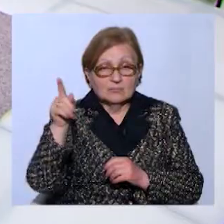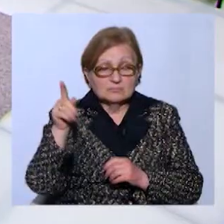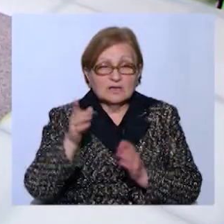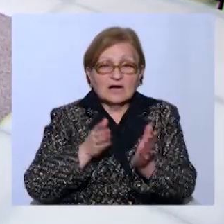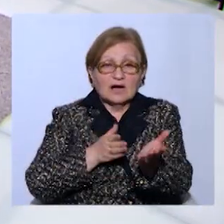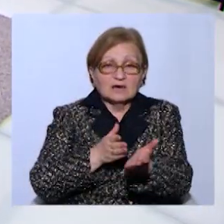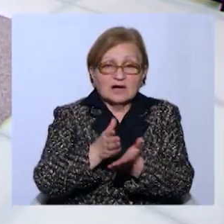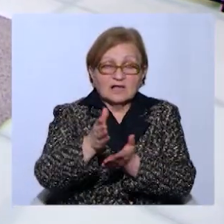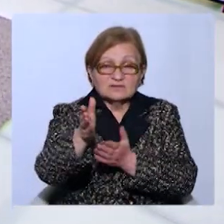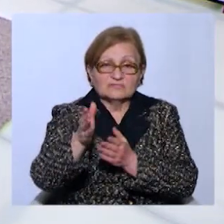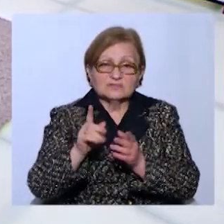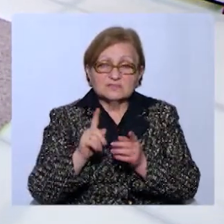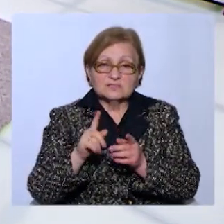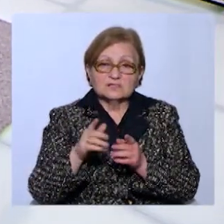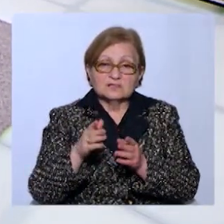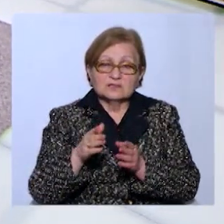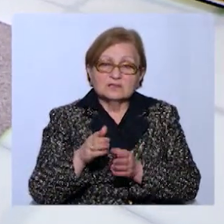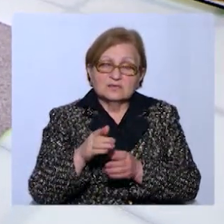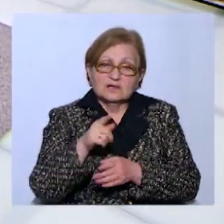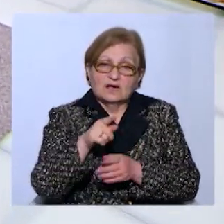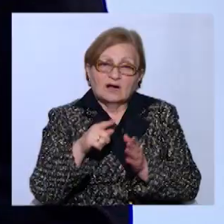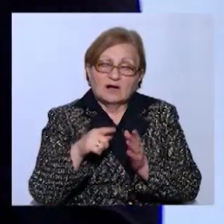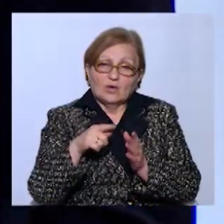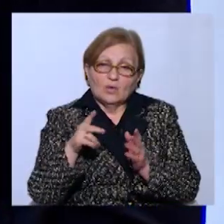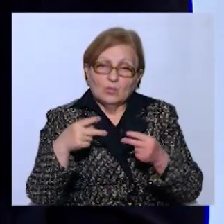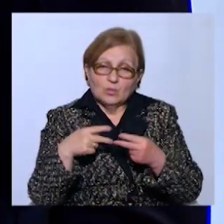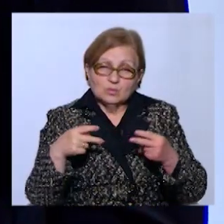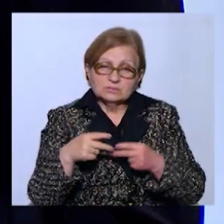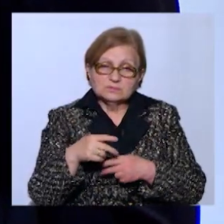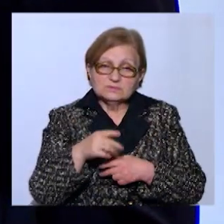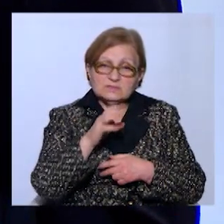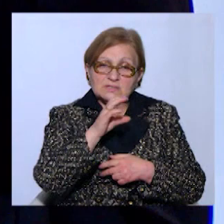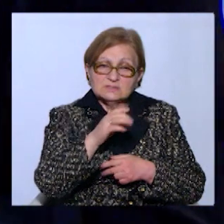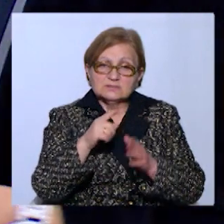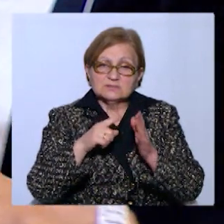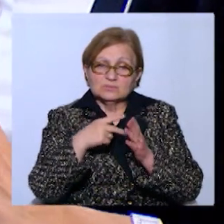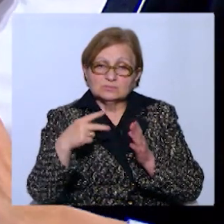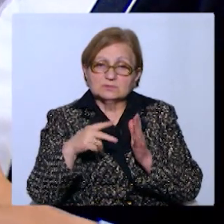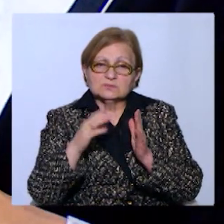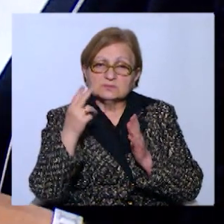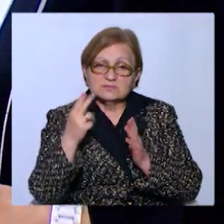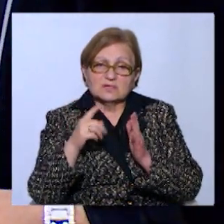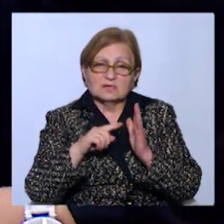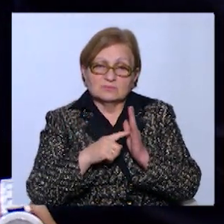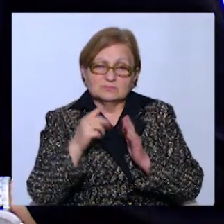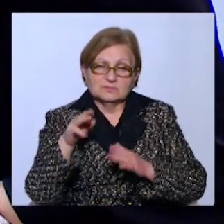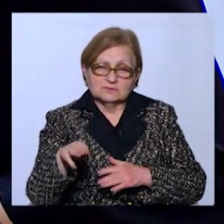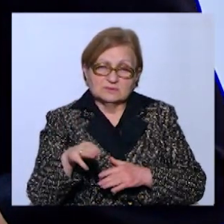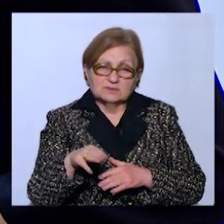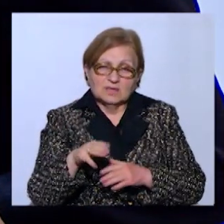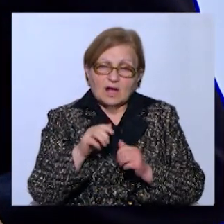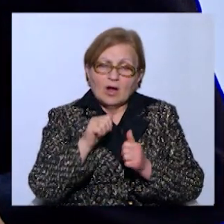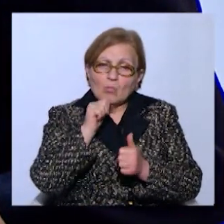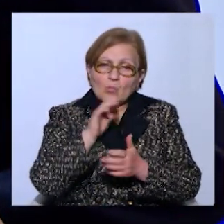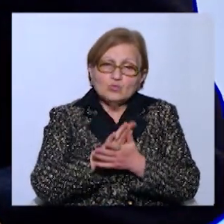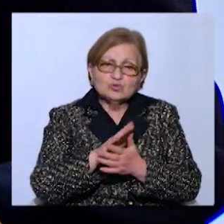გზა უდრის ვ გავამრავლოთ ტ-ზე. ამ შემთხვევაში მუდმივი რა გამოვიდა, აბა რომ დავფიქრდეთ. მუდმივი არის